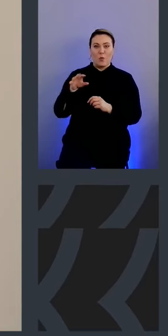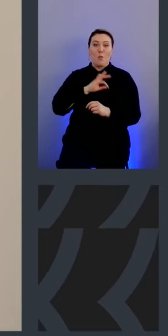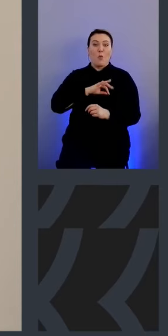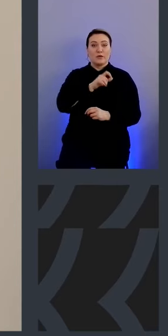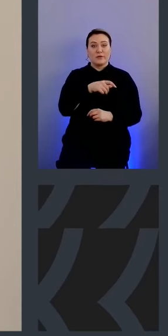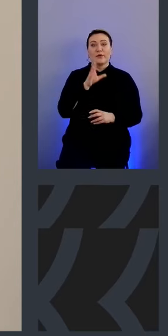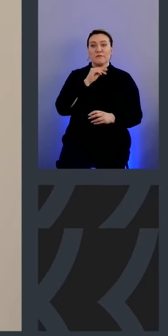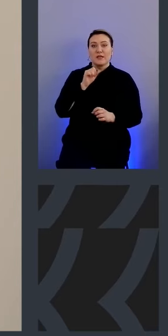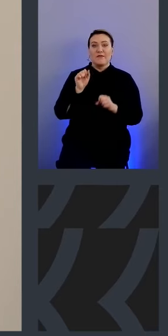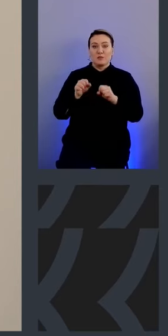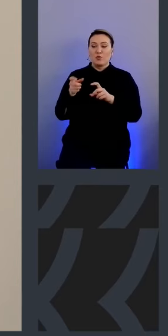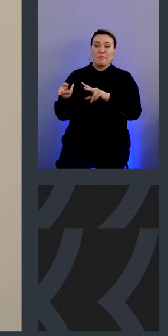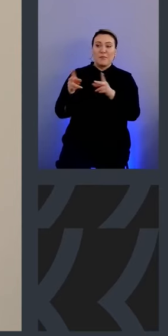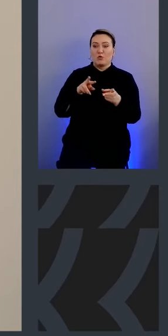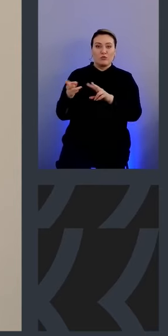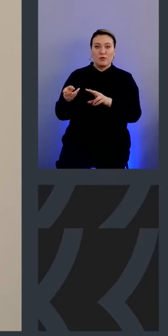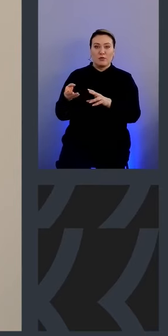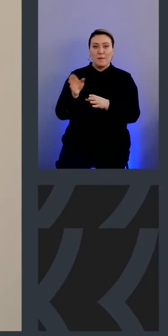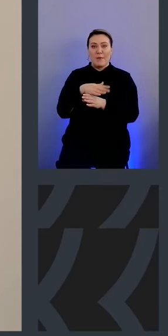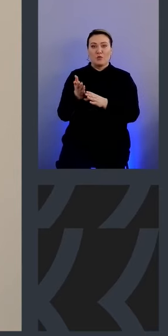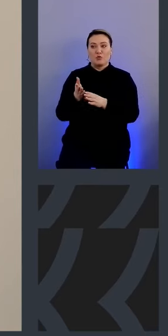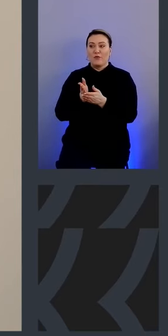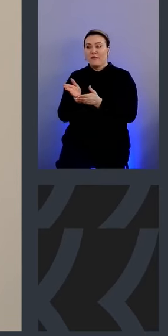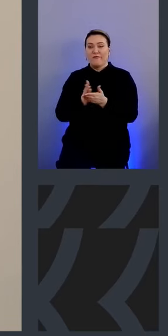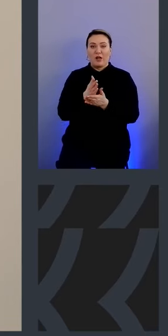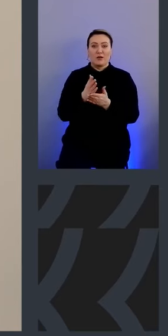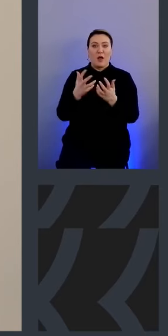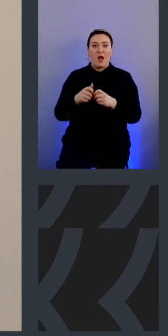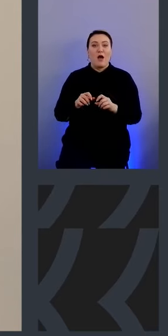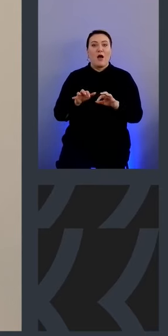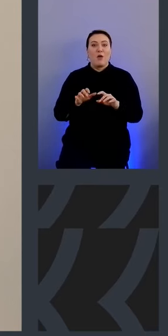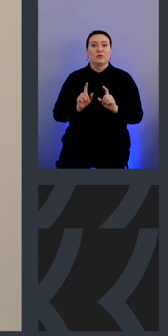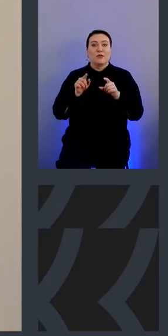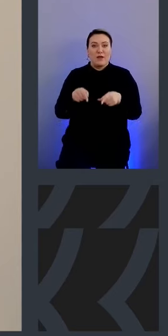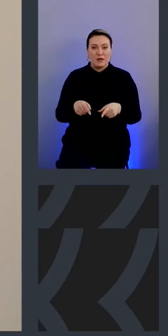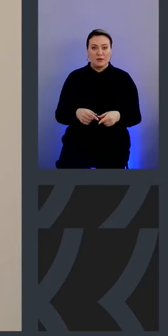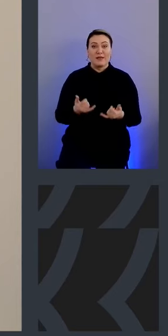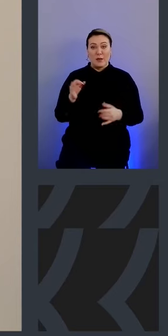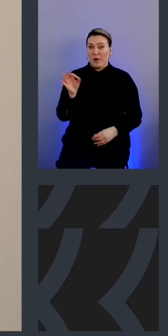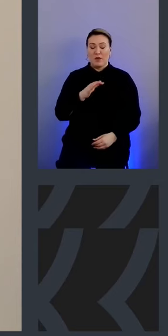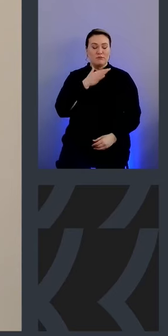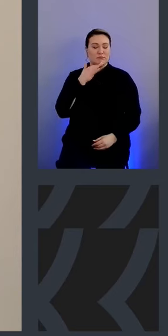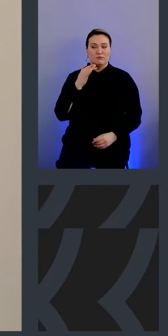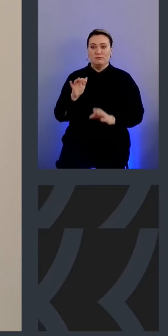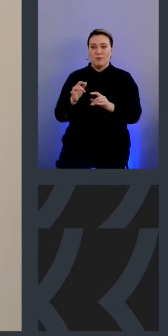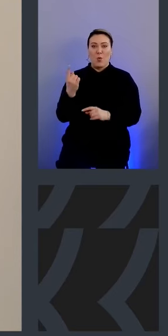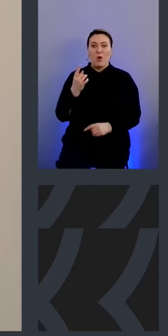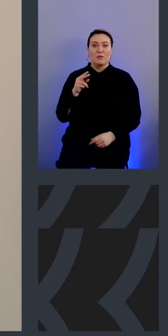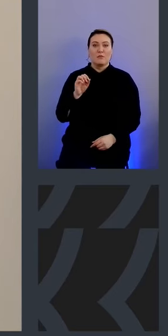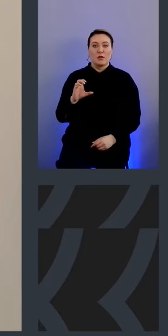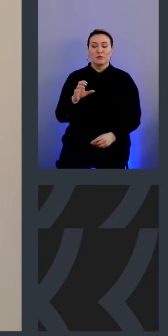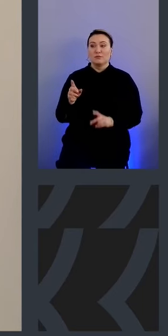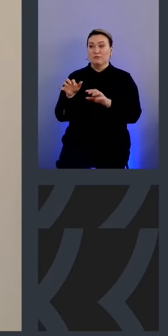есть возможность переключения между факторами аутентификации. Если он в данный момент не хочет заходить по OnePass, он